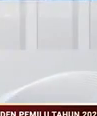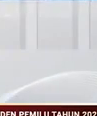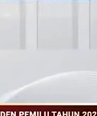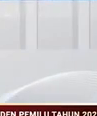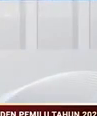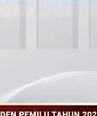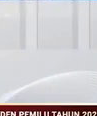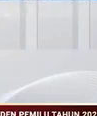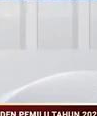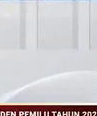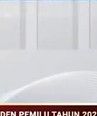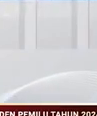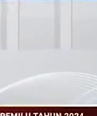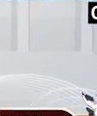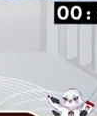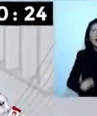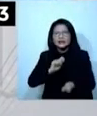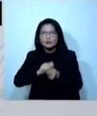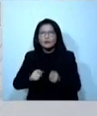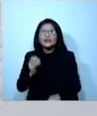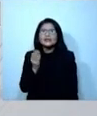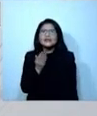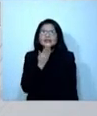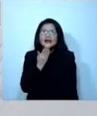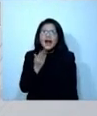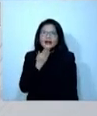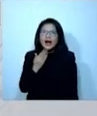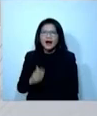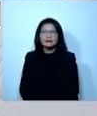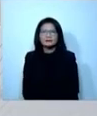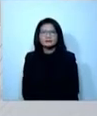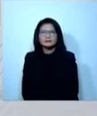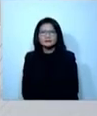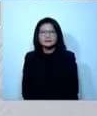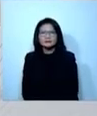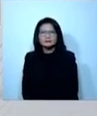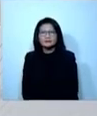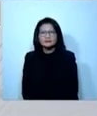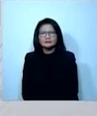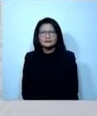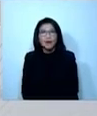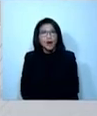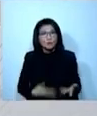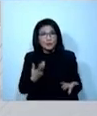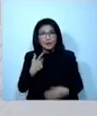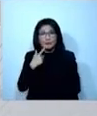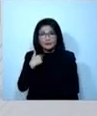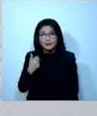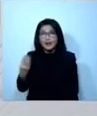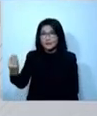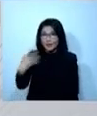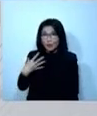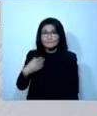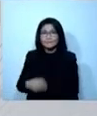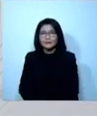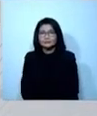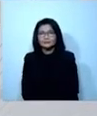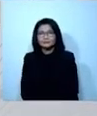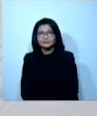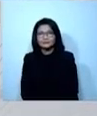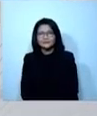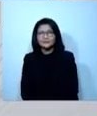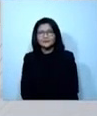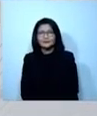untuk paslon nomor dua, saya kira sebenarnya baik penjelasannya. Hanya memang terpancing ketika menjawab